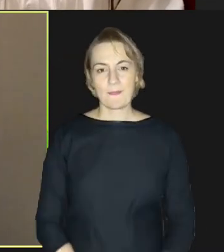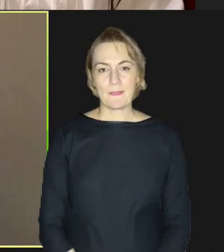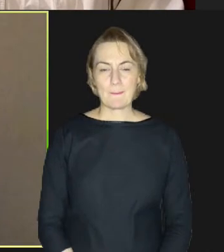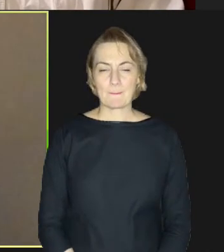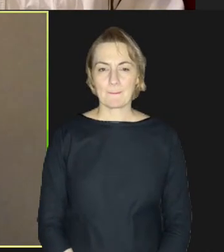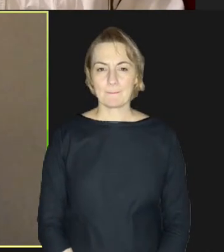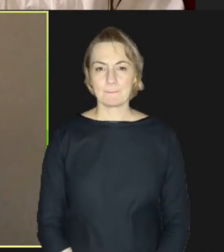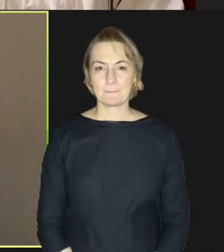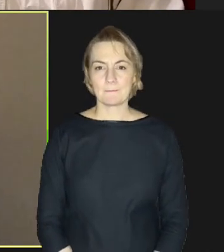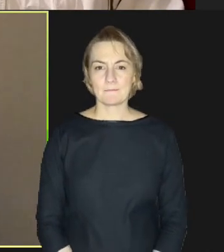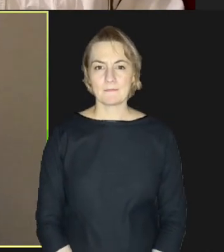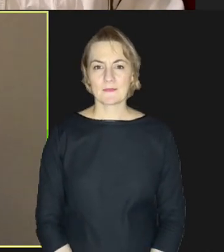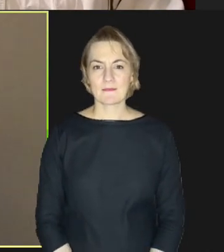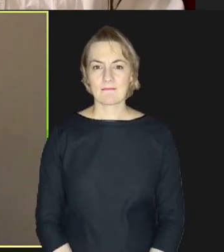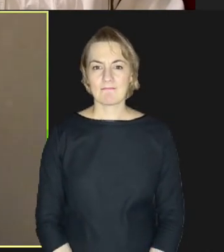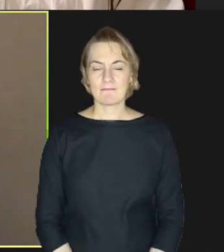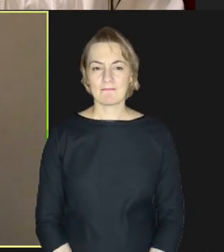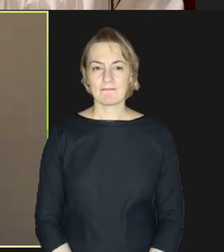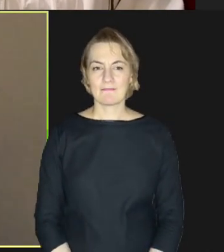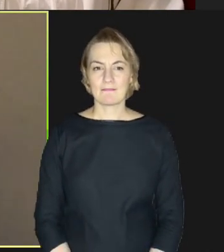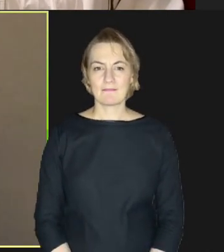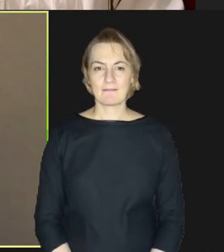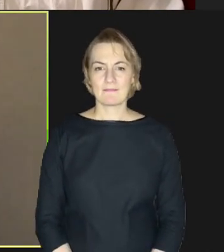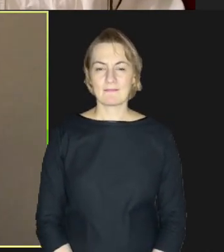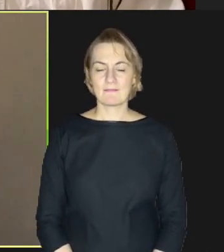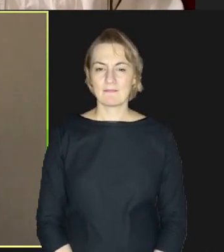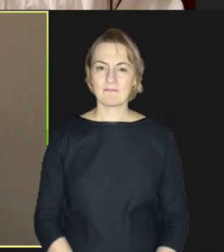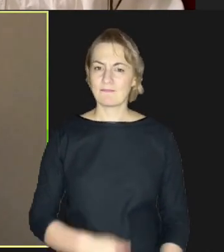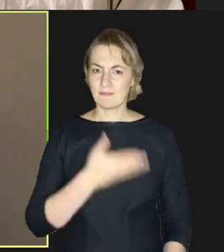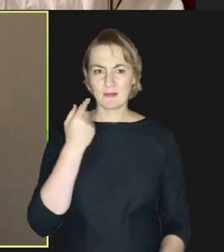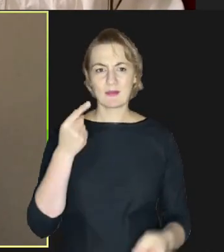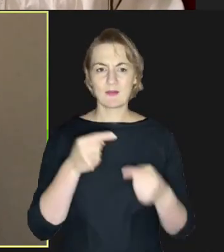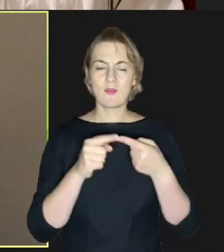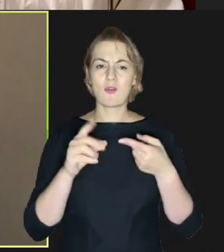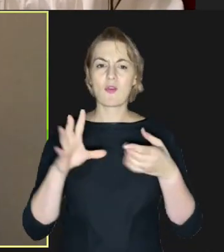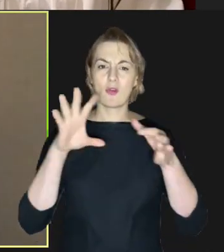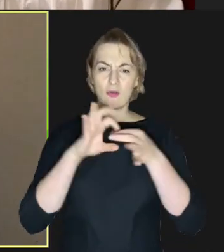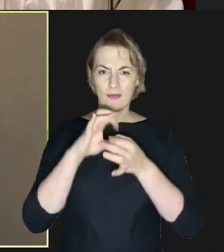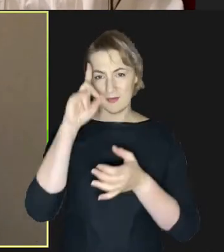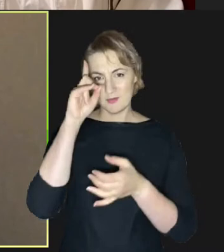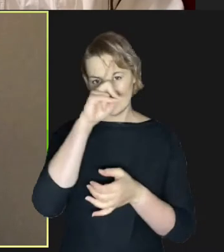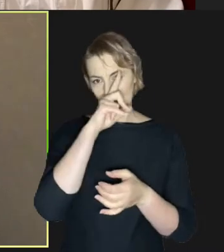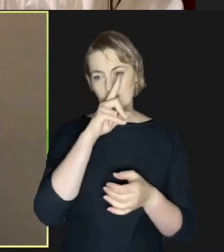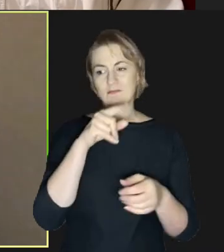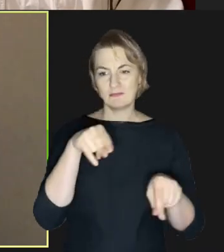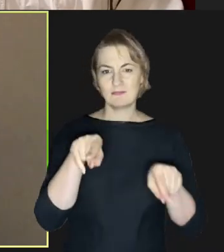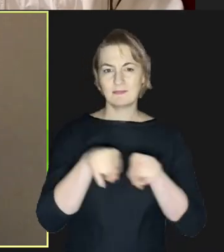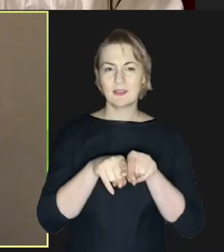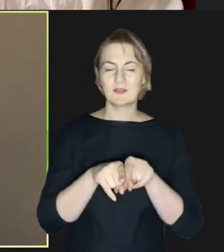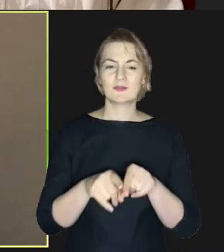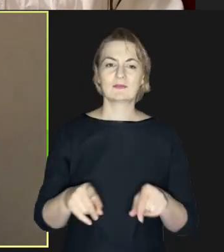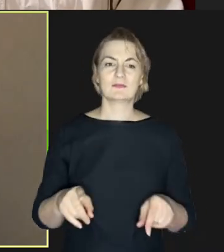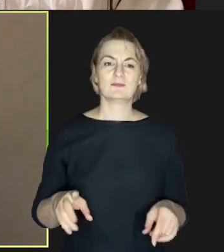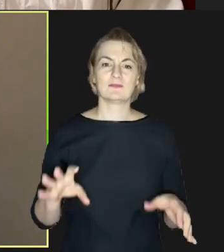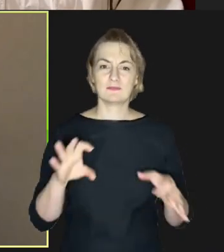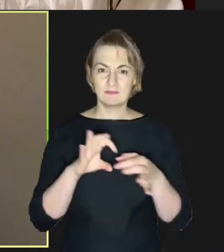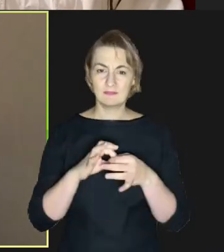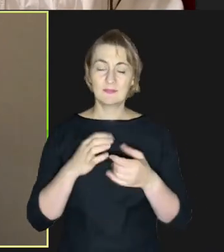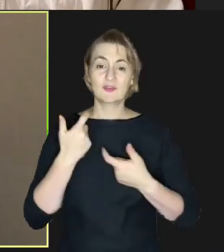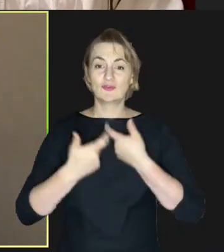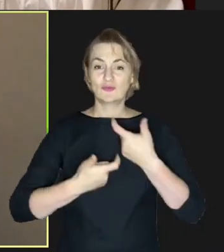więc i to nie dotyczy tylko relacji międzyludzkich, no. To dotyczy, jeśli coś